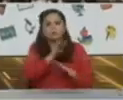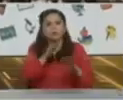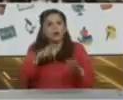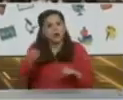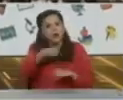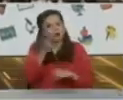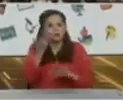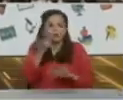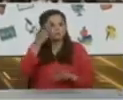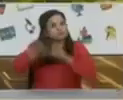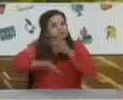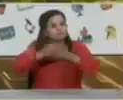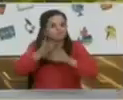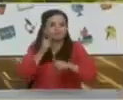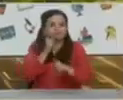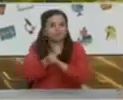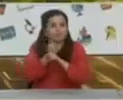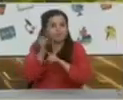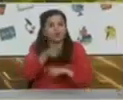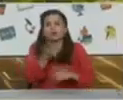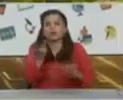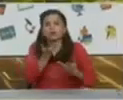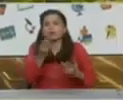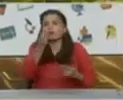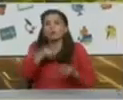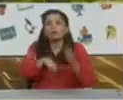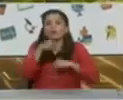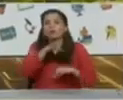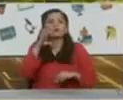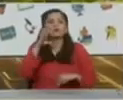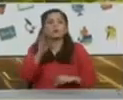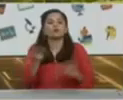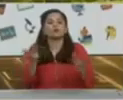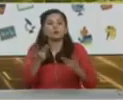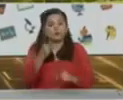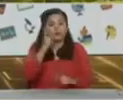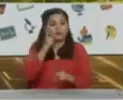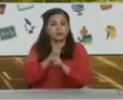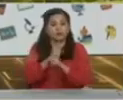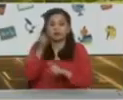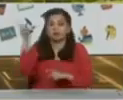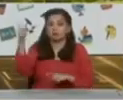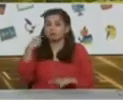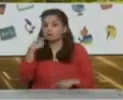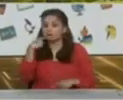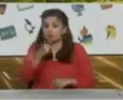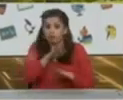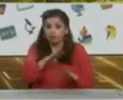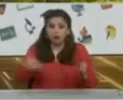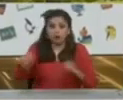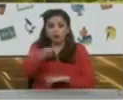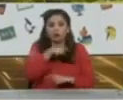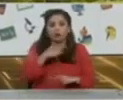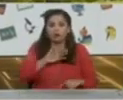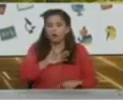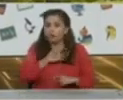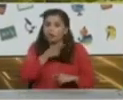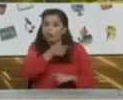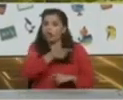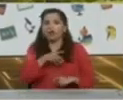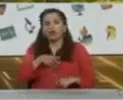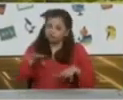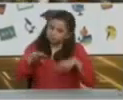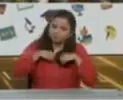भर देगा कि ये क्यों करना चाहिए। और टीचर के कहने का बच्चों पर अलग ही असर होता